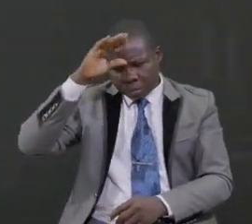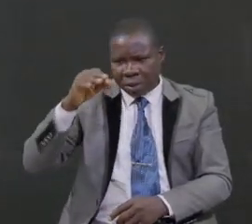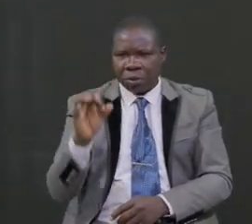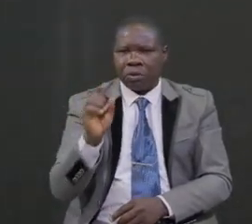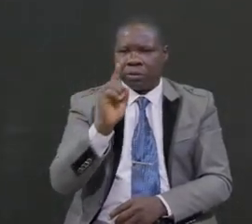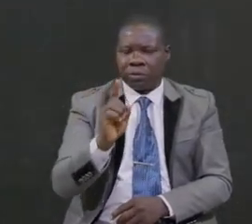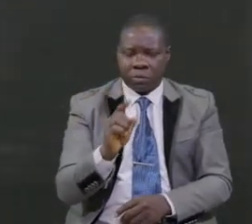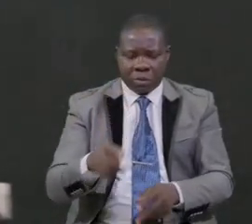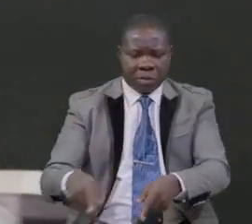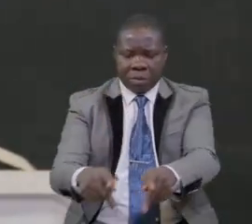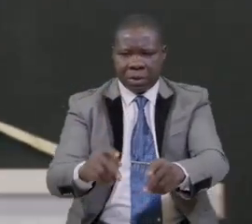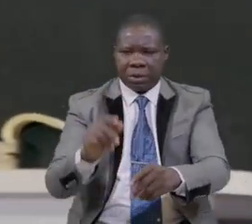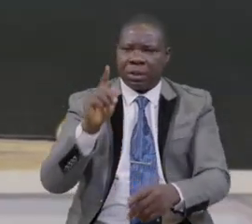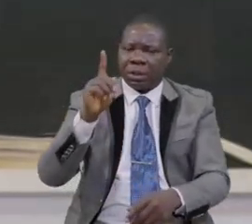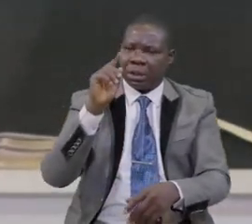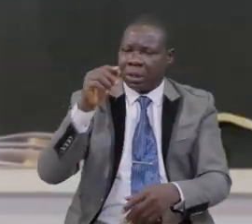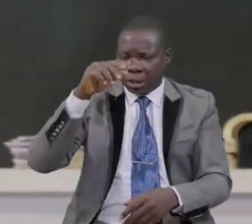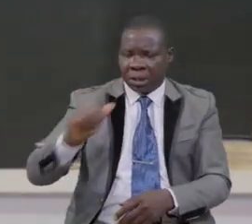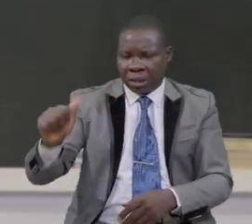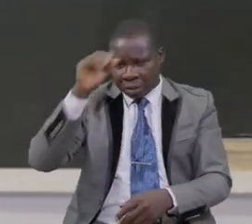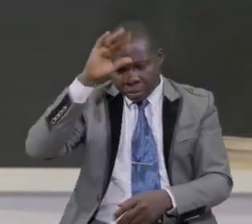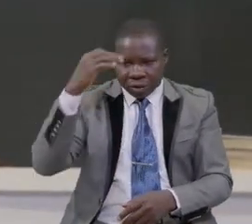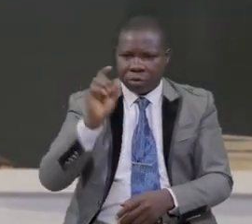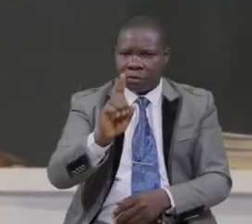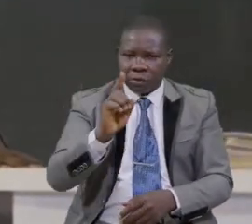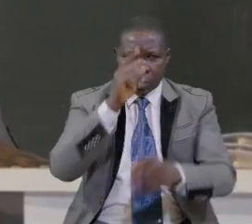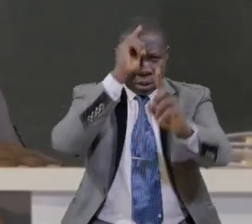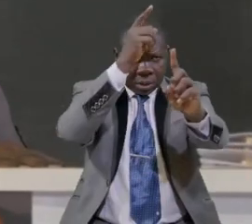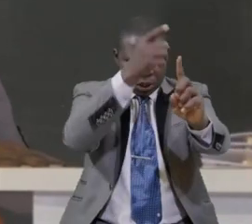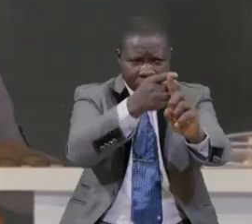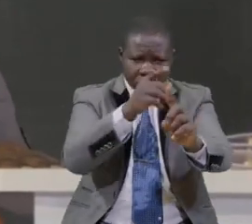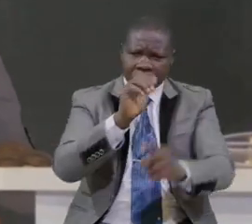seul sentier, l'homme d'une seule ambition.